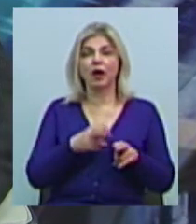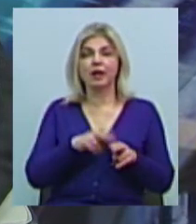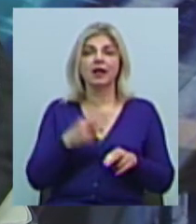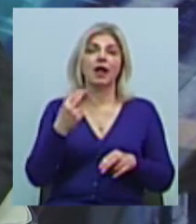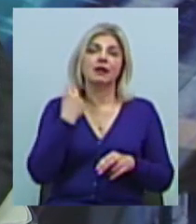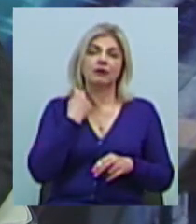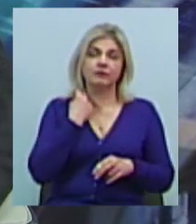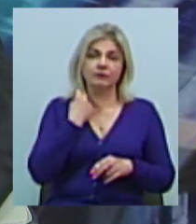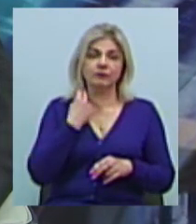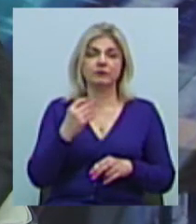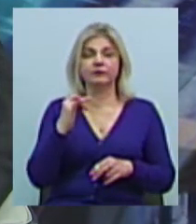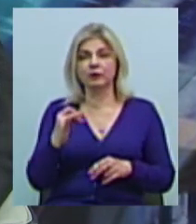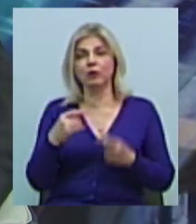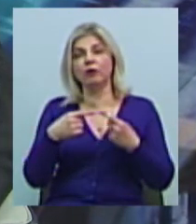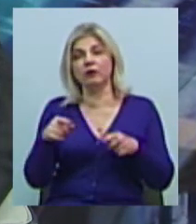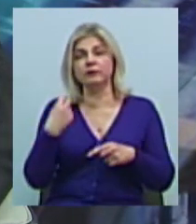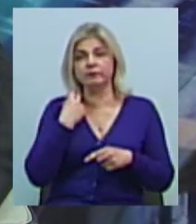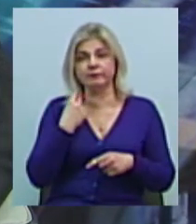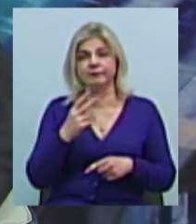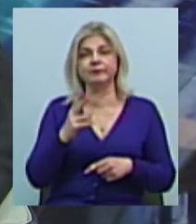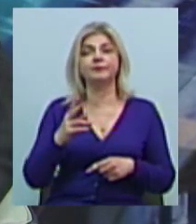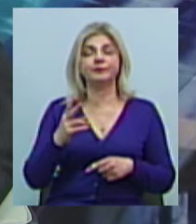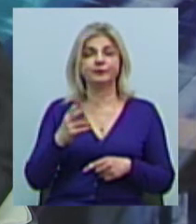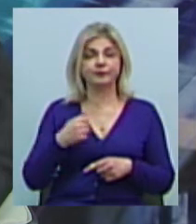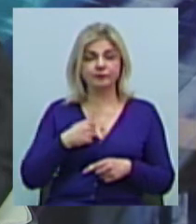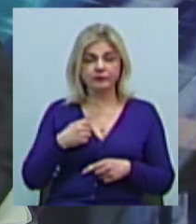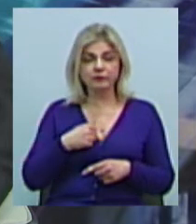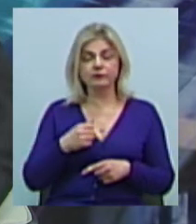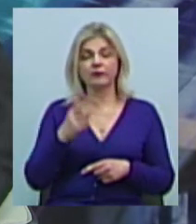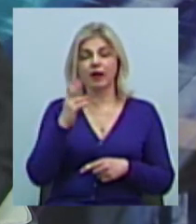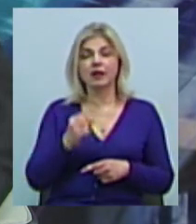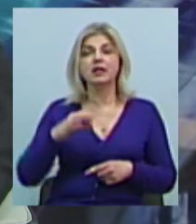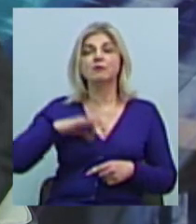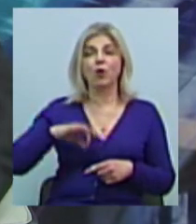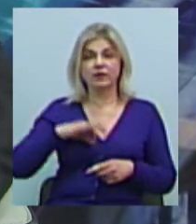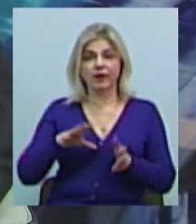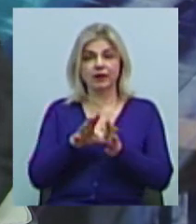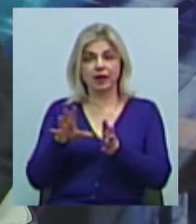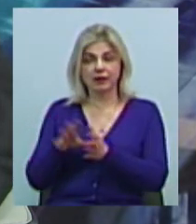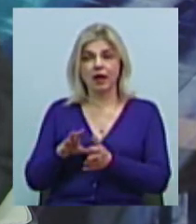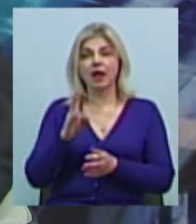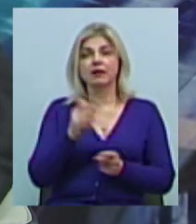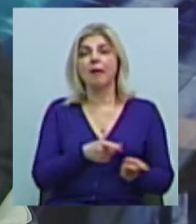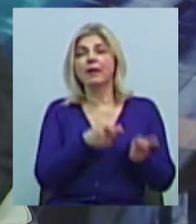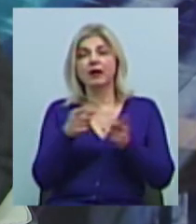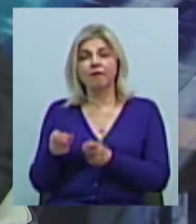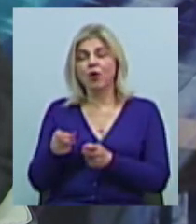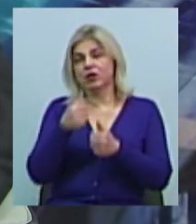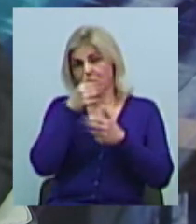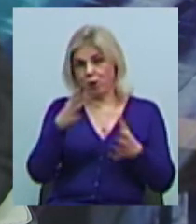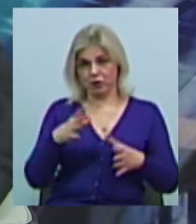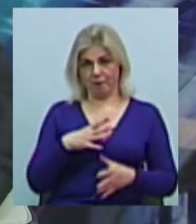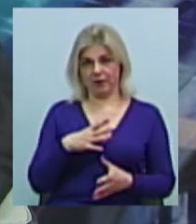не кредиторська заборгованість, на жаль, відповідно до закону про ринок електричної енергії, переведена з одного юридичного підприємства на друге, не може